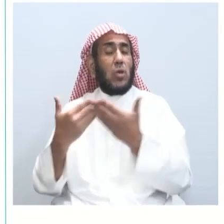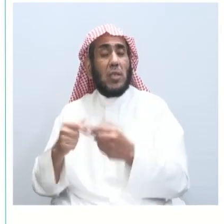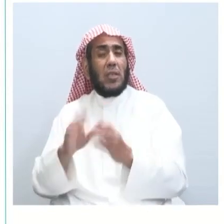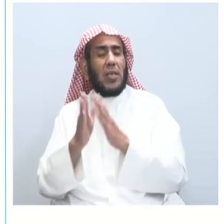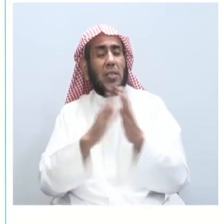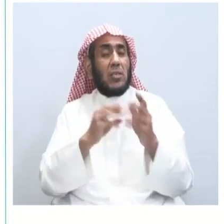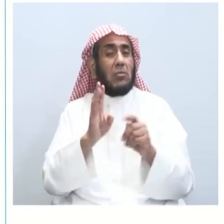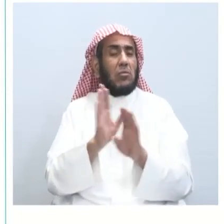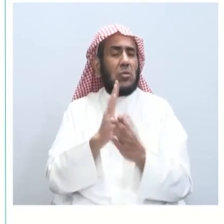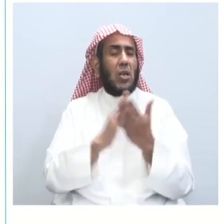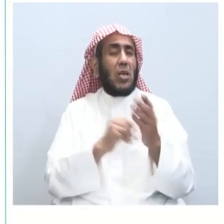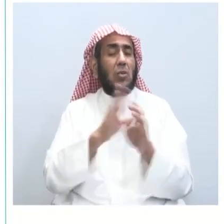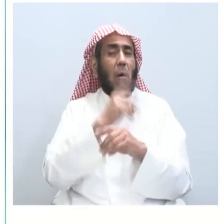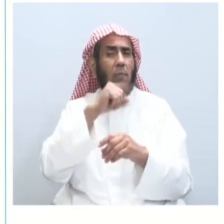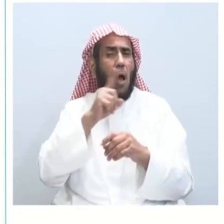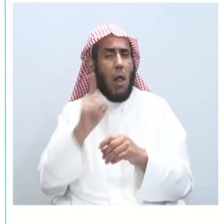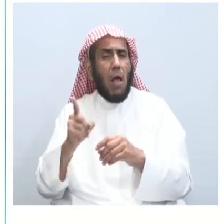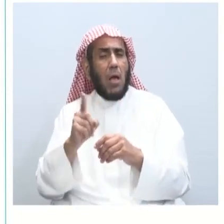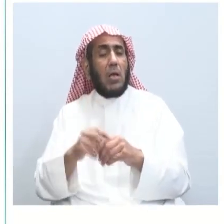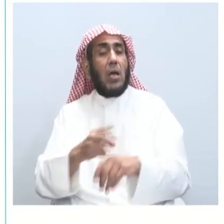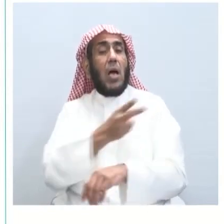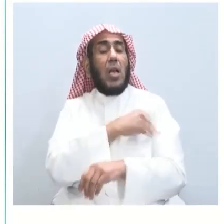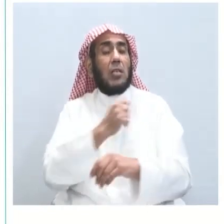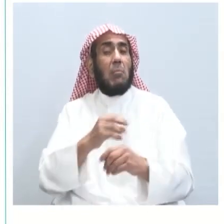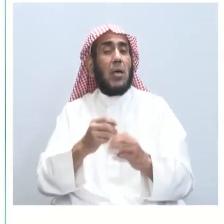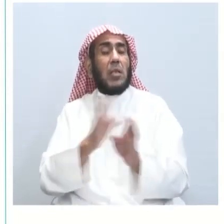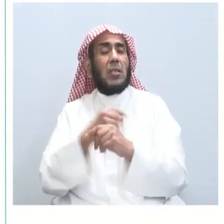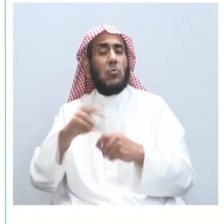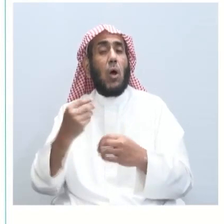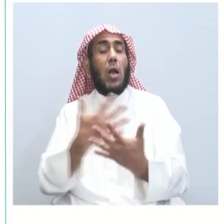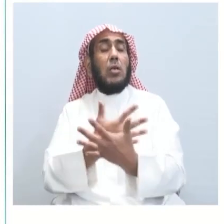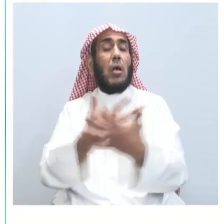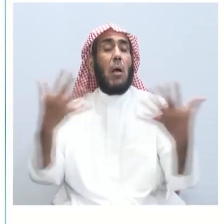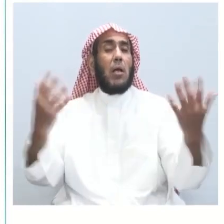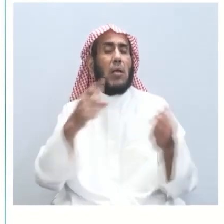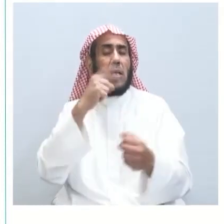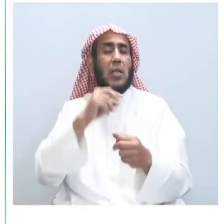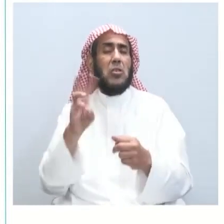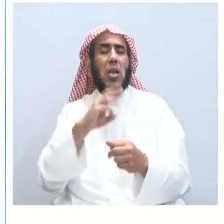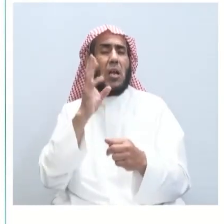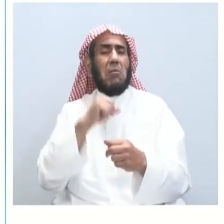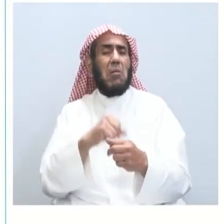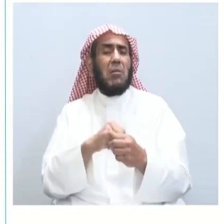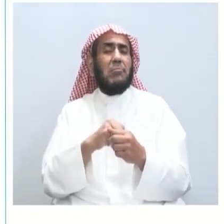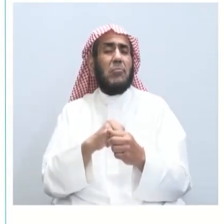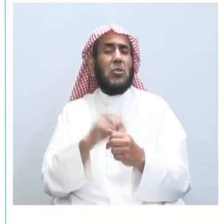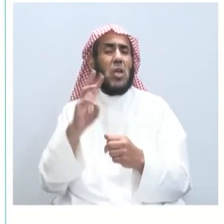الشراح السوقيه فعليها الاعتماد على التسويق الجماهيري اذا اذا الشركه